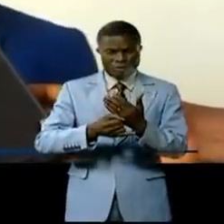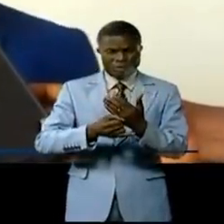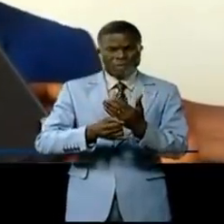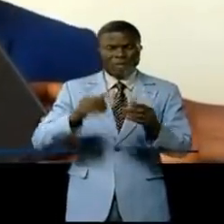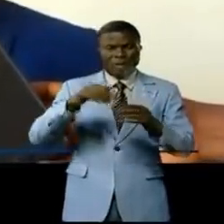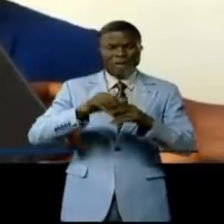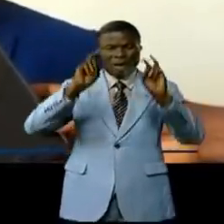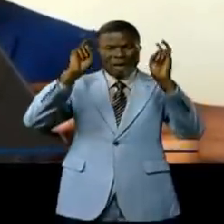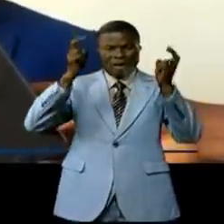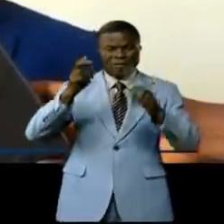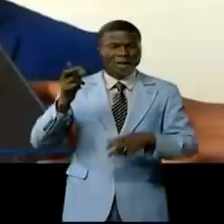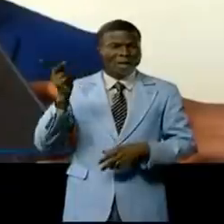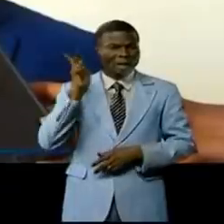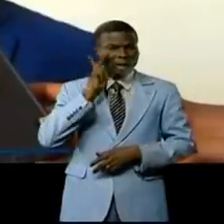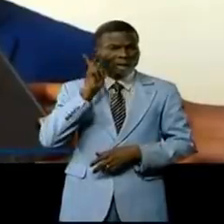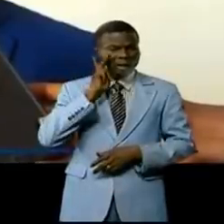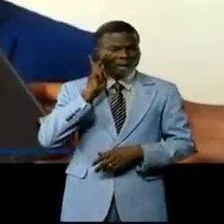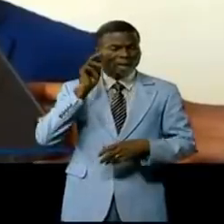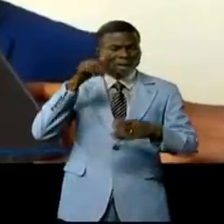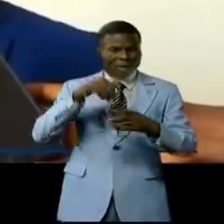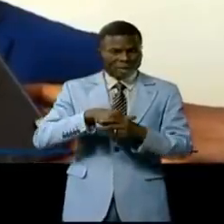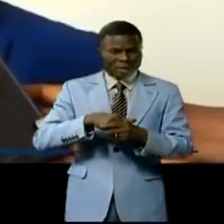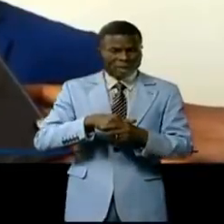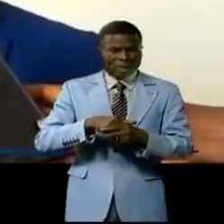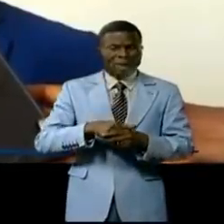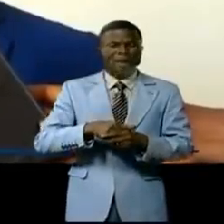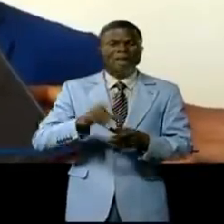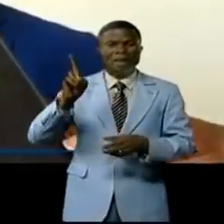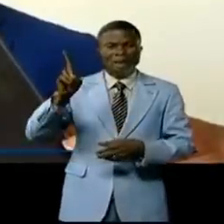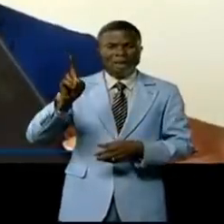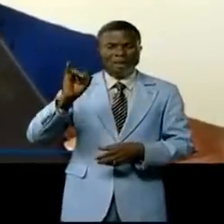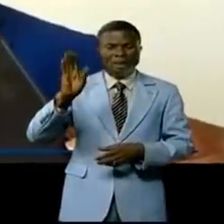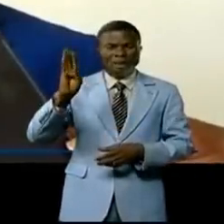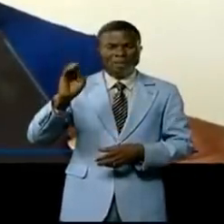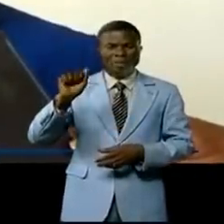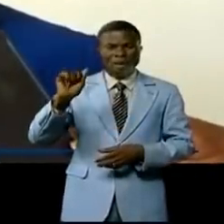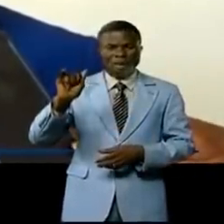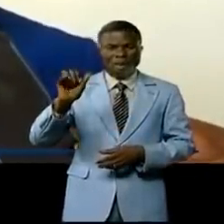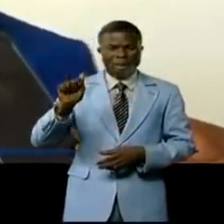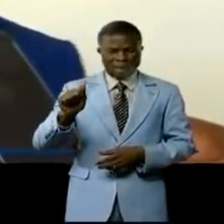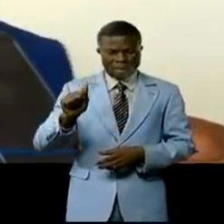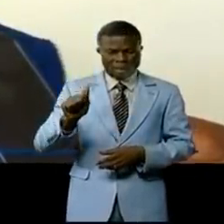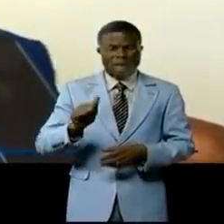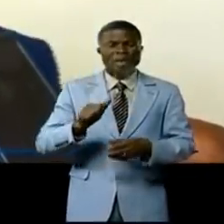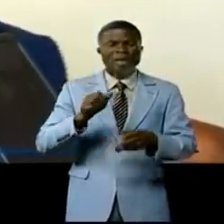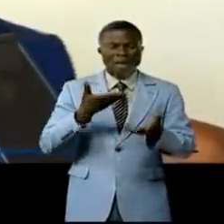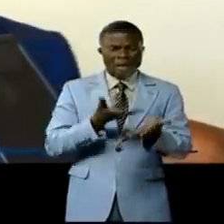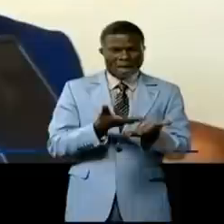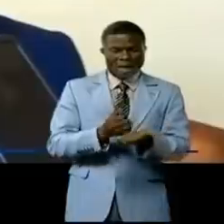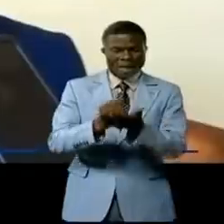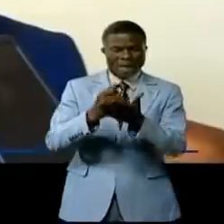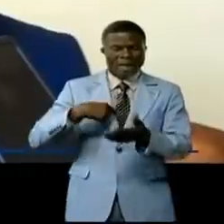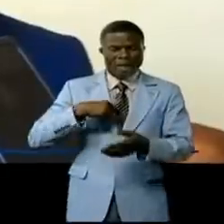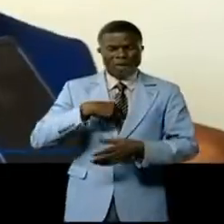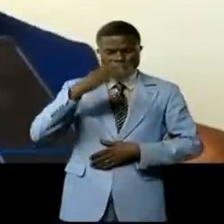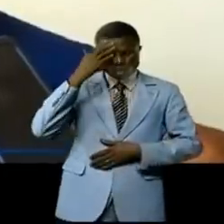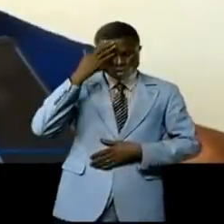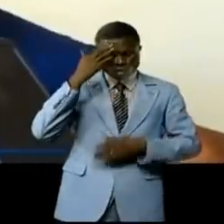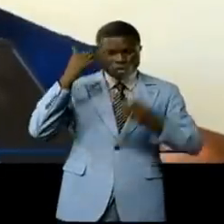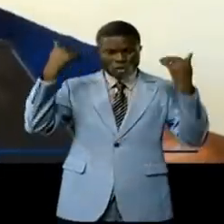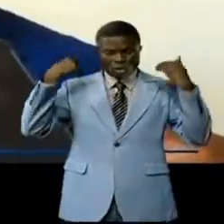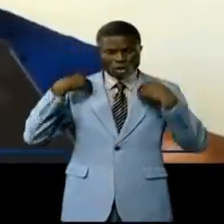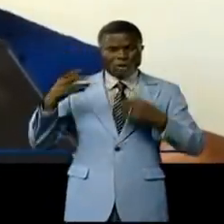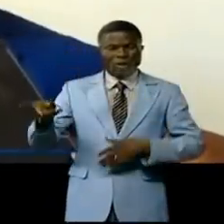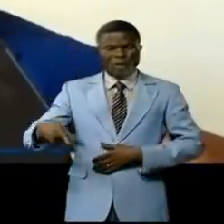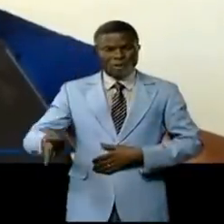Kananga, dans les territoires de Dibaya et Kazumba. Cet état de lieu nous permet de rendre compte à l'autorité